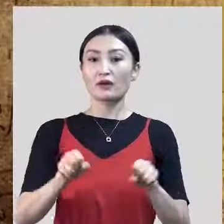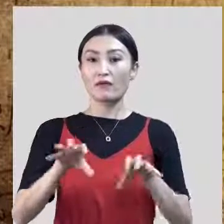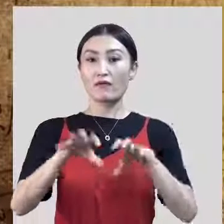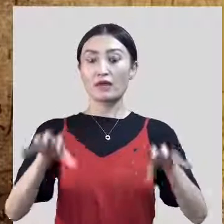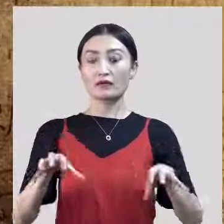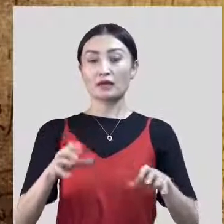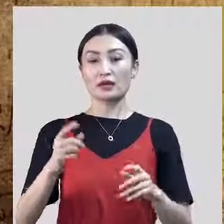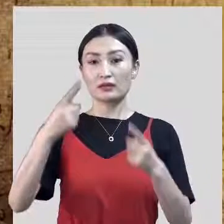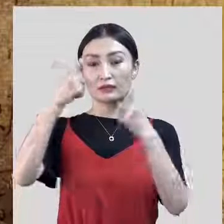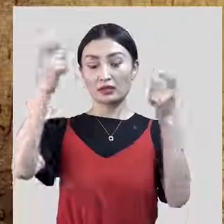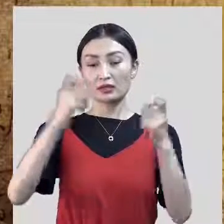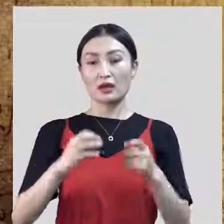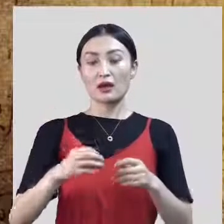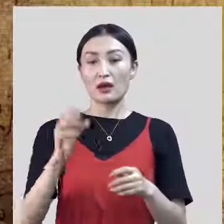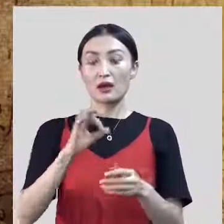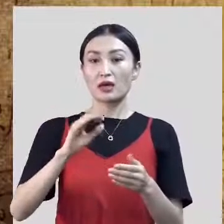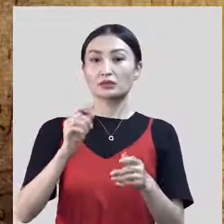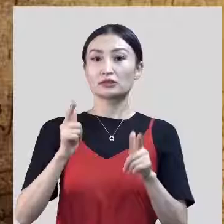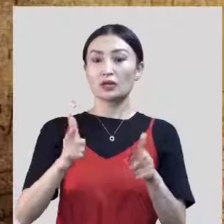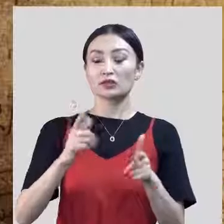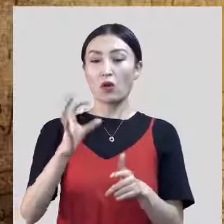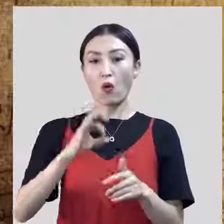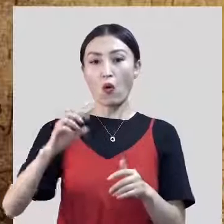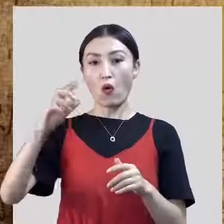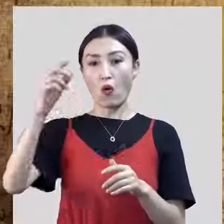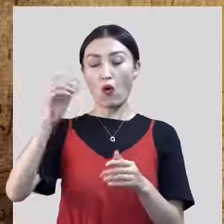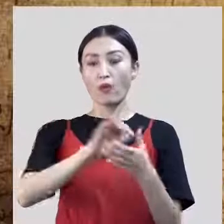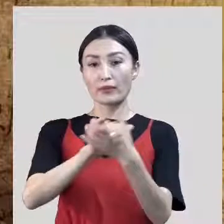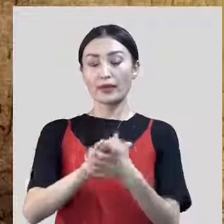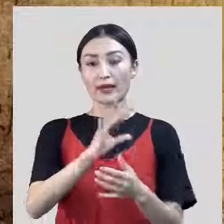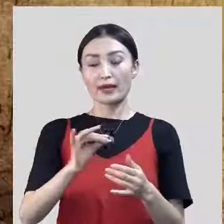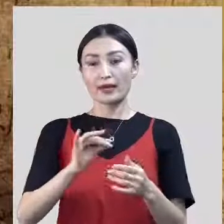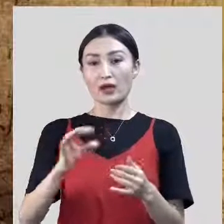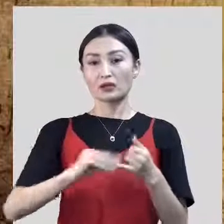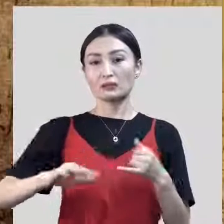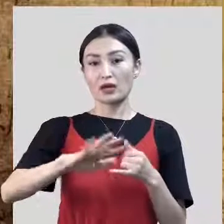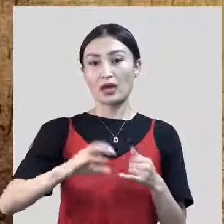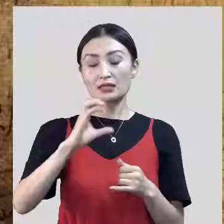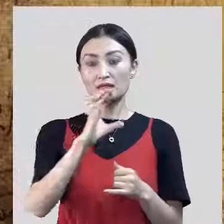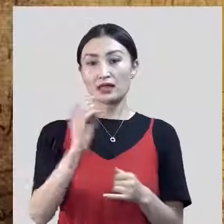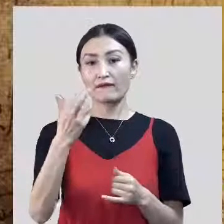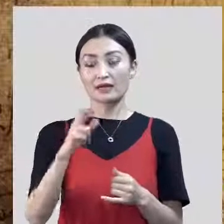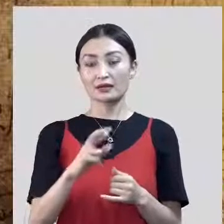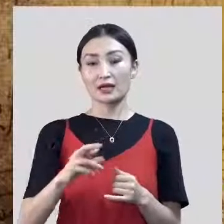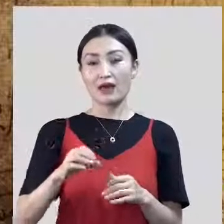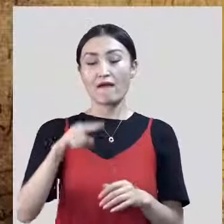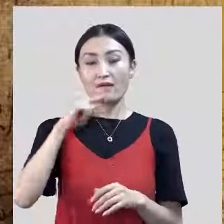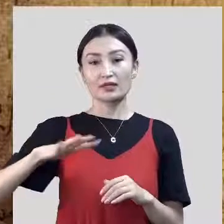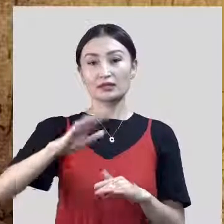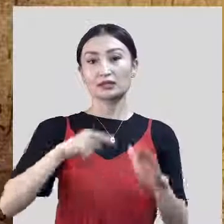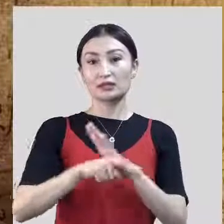провозгласили декреты о мире и о земле советской россии началась гражданская война